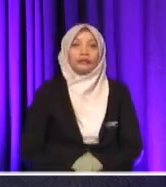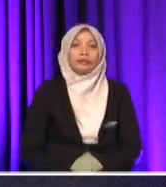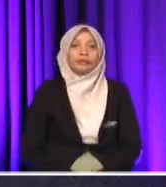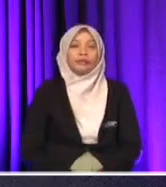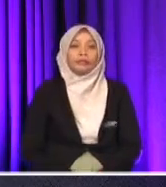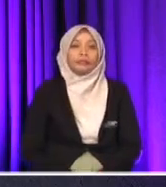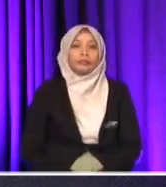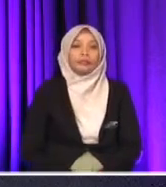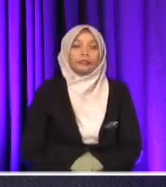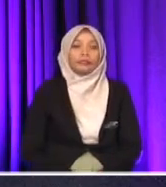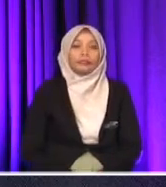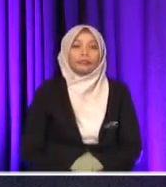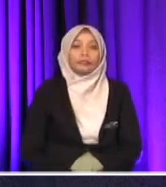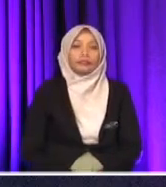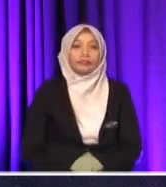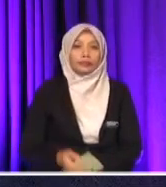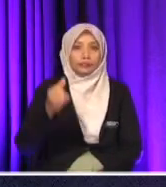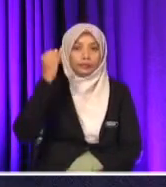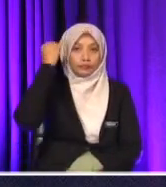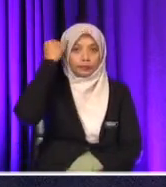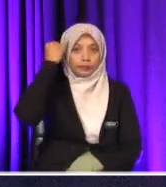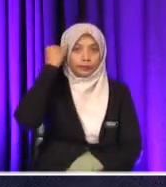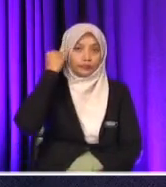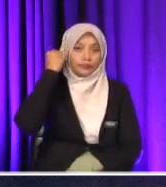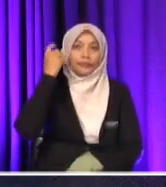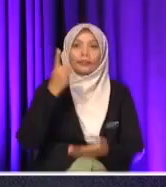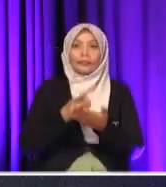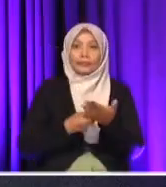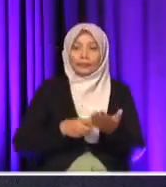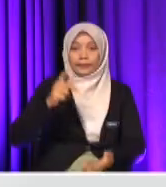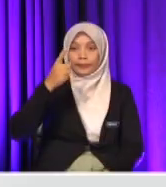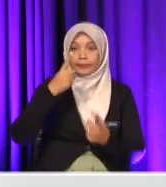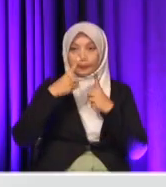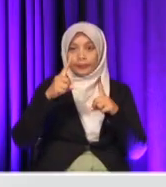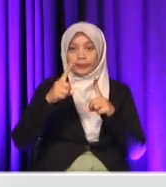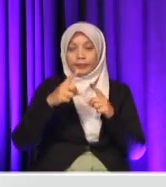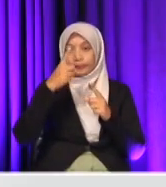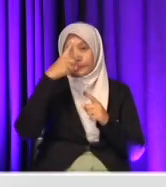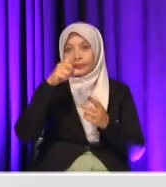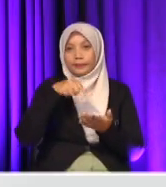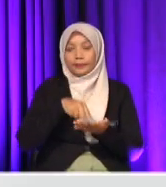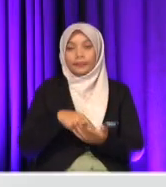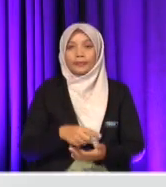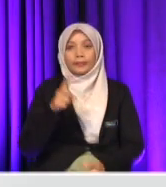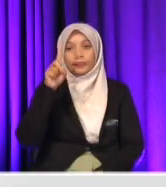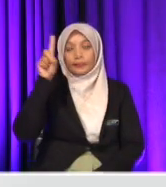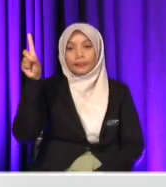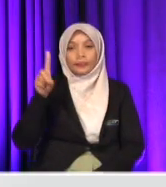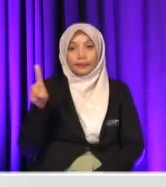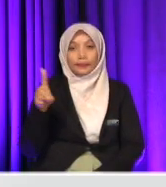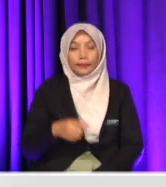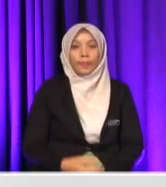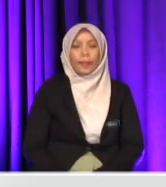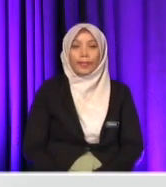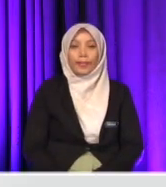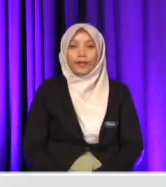saya. Okey. Baik, siapa nak jawab tadi? Siapa tadi? Okey, Iman. Okey, apakah jawapan untuk galangan Z? Okey, galangan Z jawapan